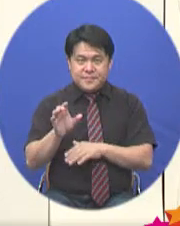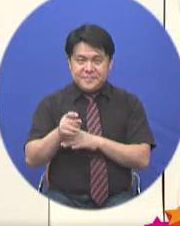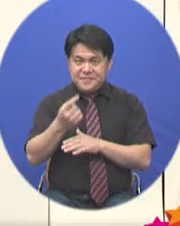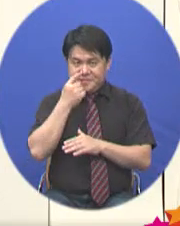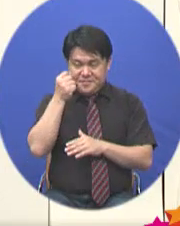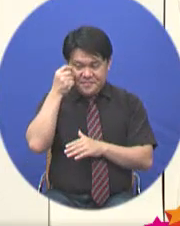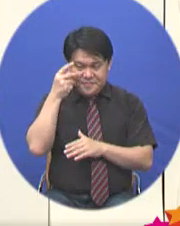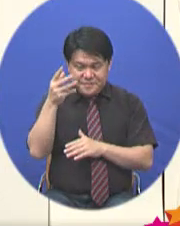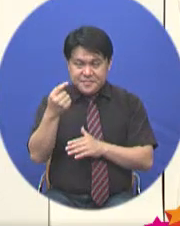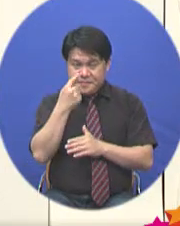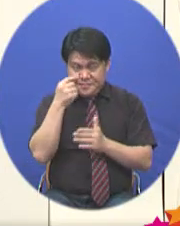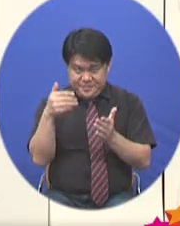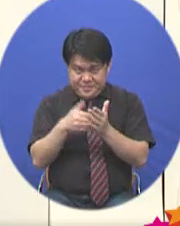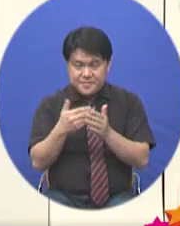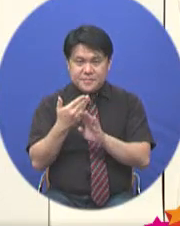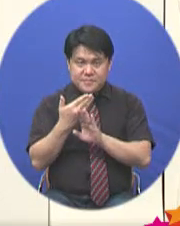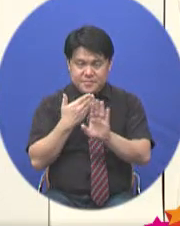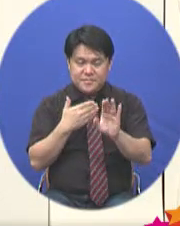몇 개월 컴퓨터를 배우고,